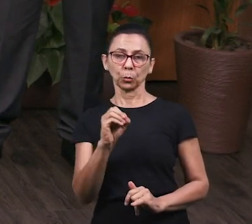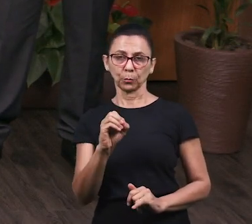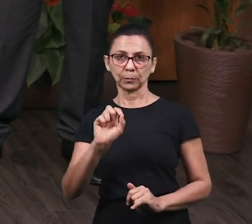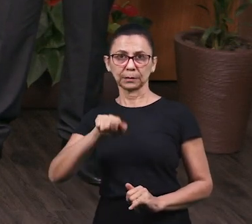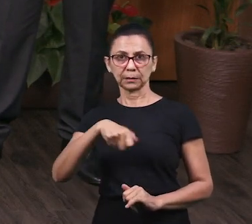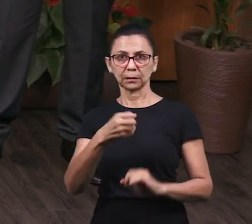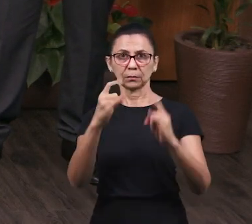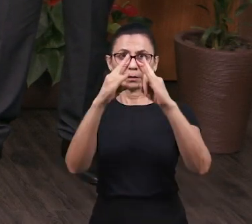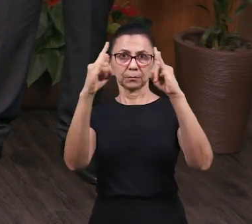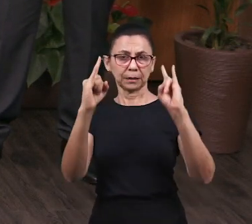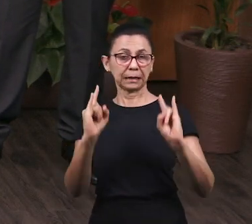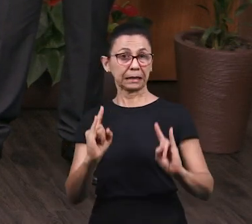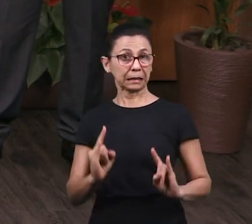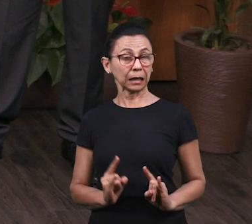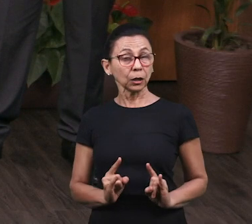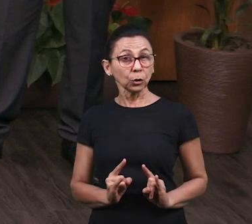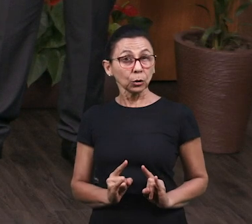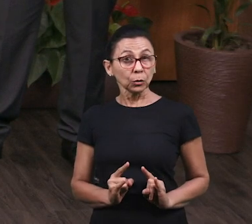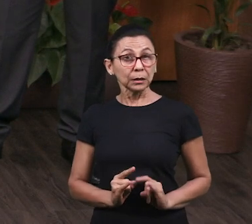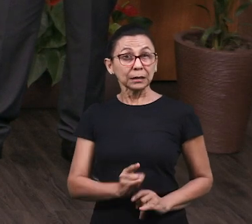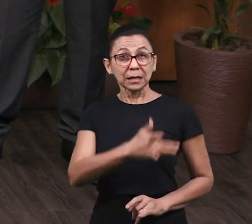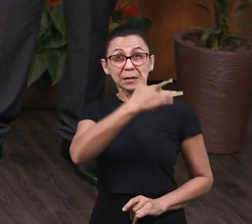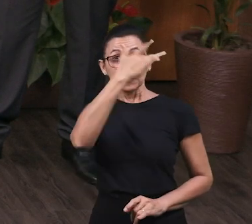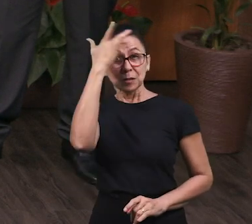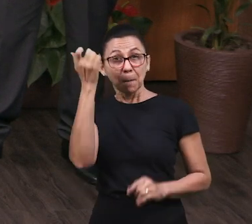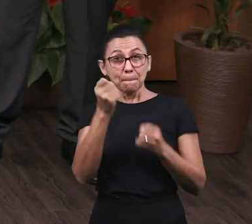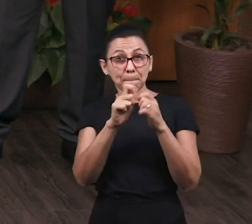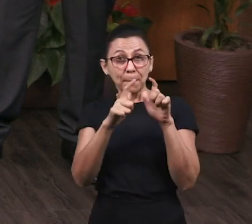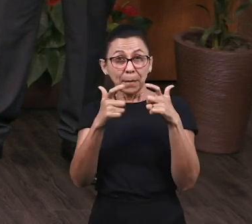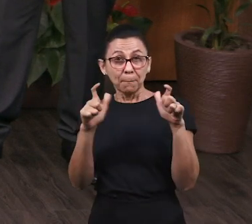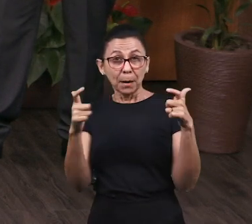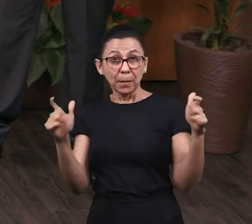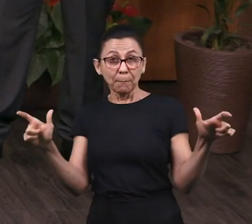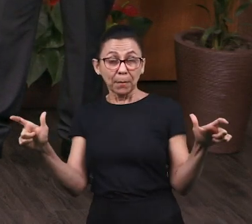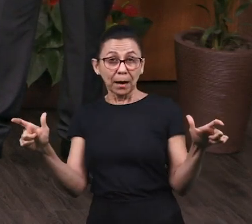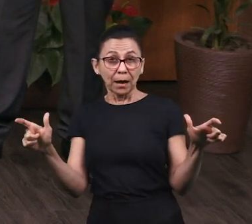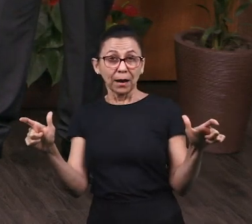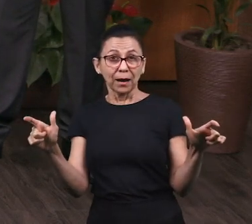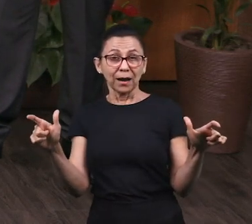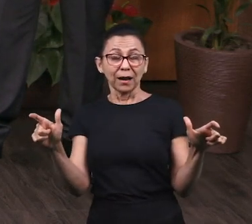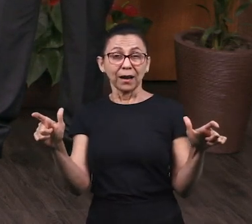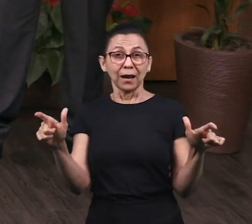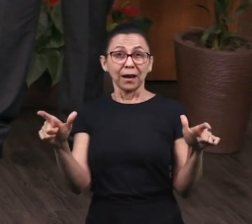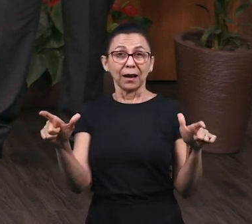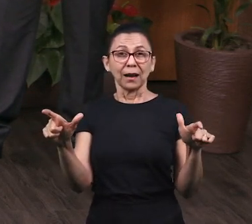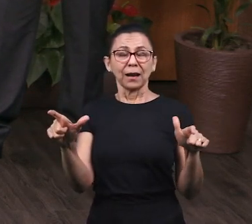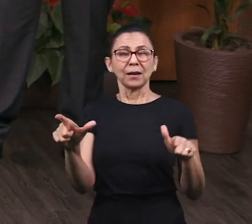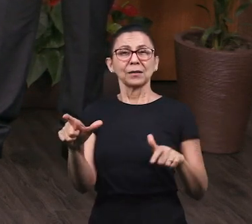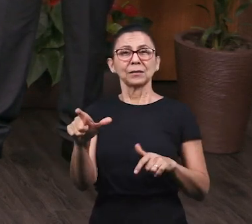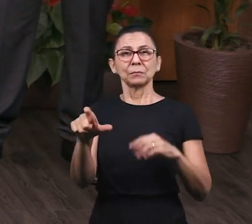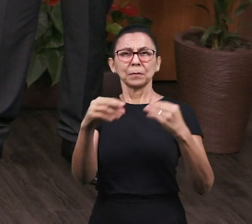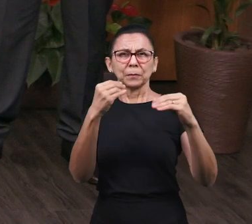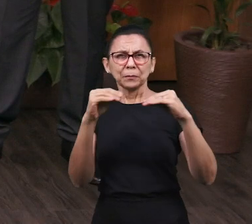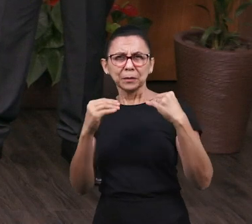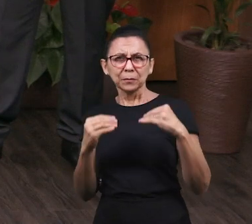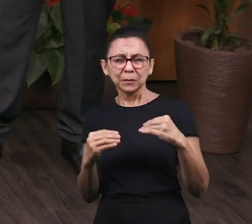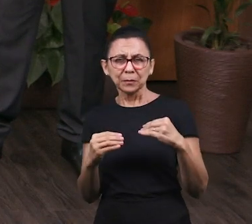Au compte de plusieurs participations que nous avons reçues, nous allons apporter quelques autres